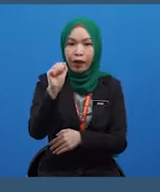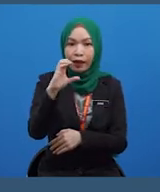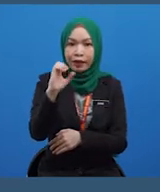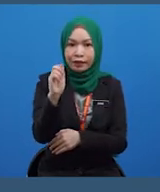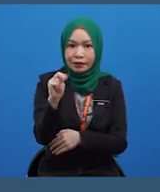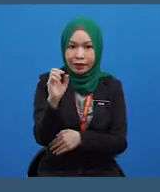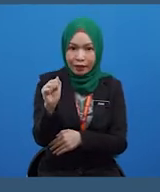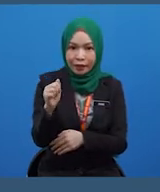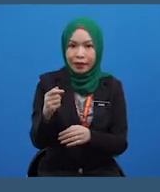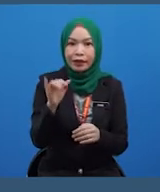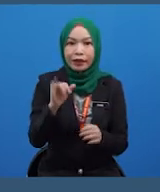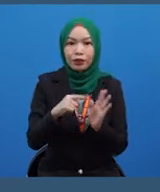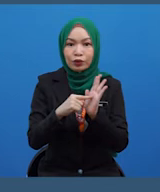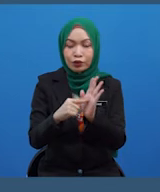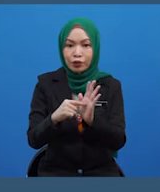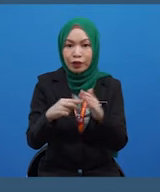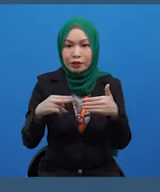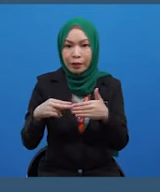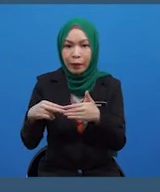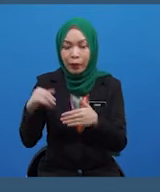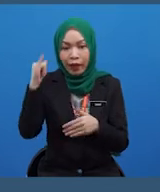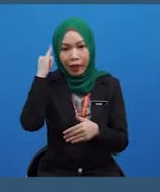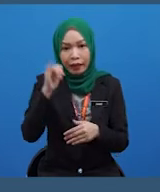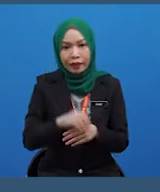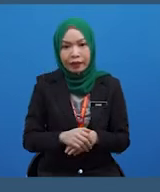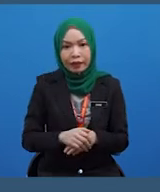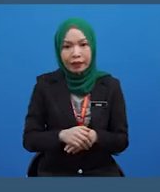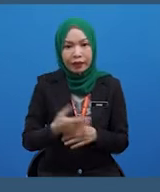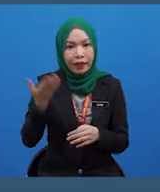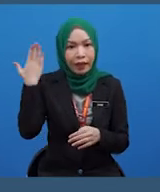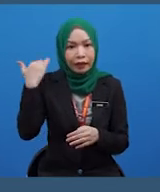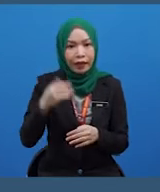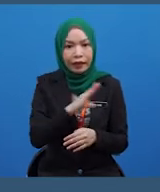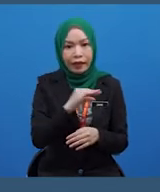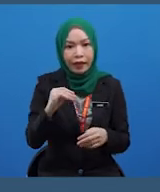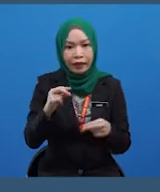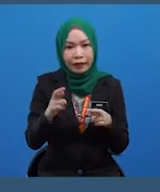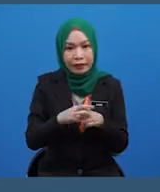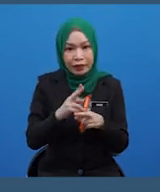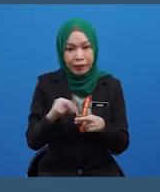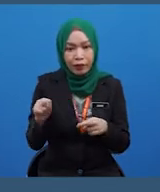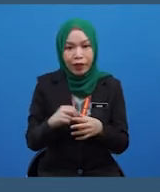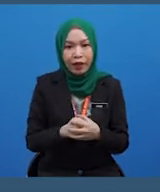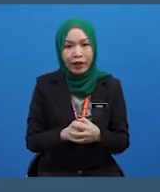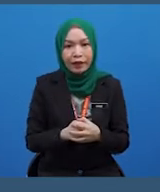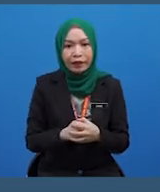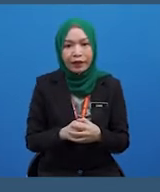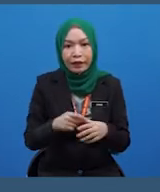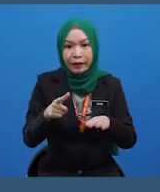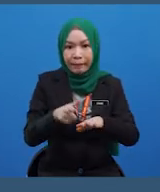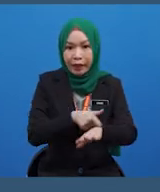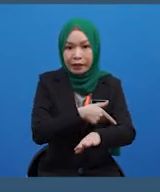kesinambungan idea dari segi latar dan kesimpulan. Panjang wacana hendaklah tidak melebihi 20